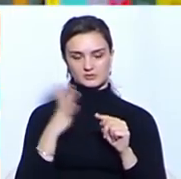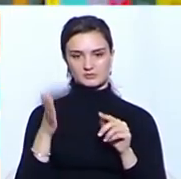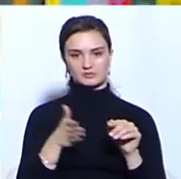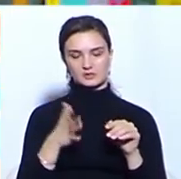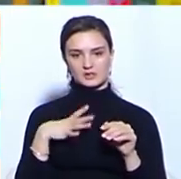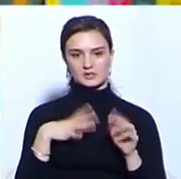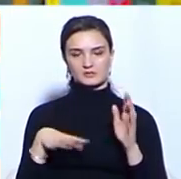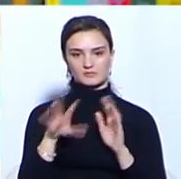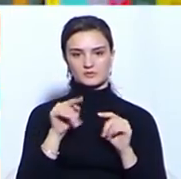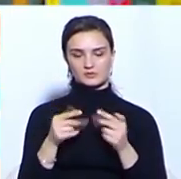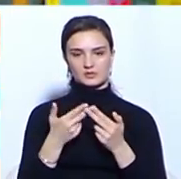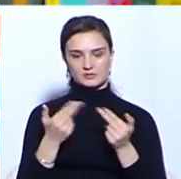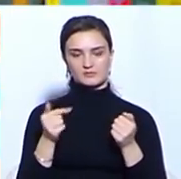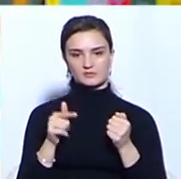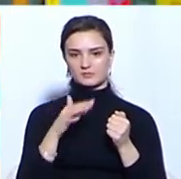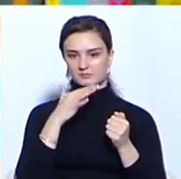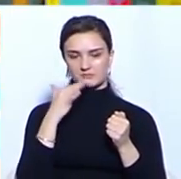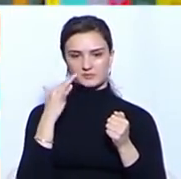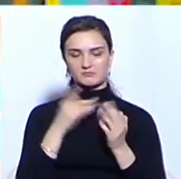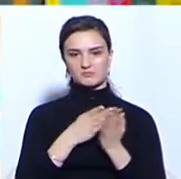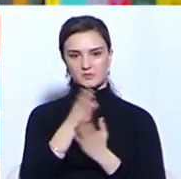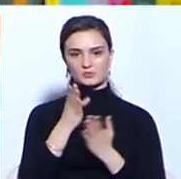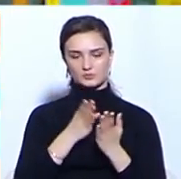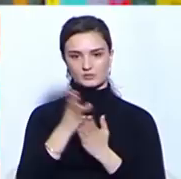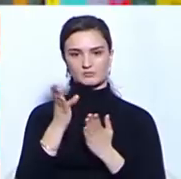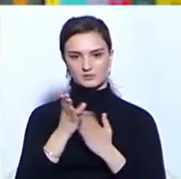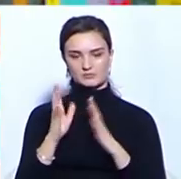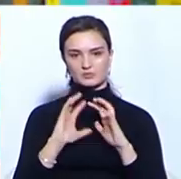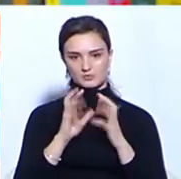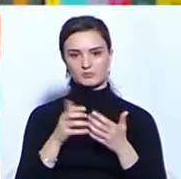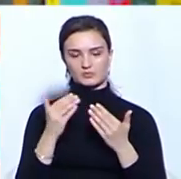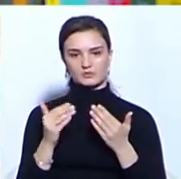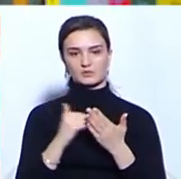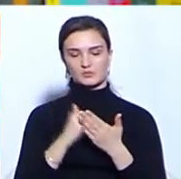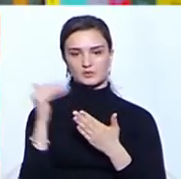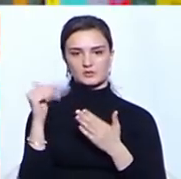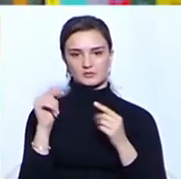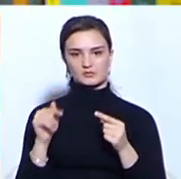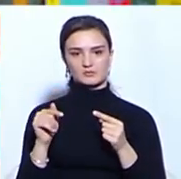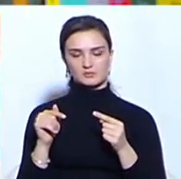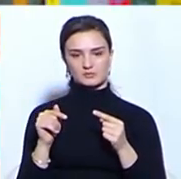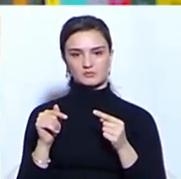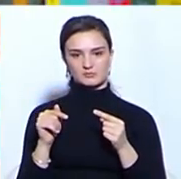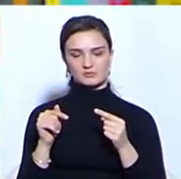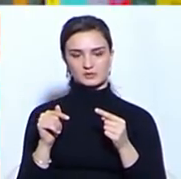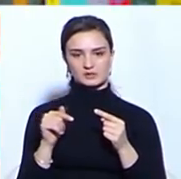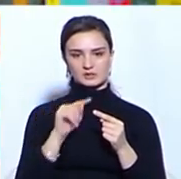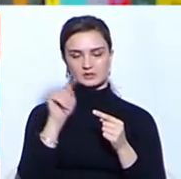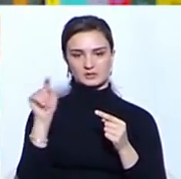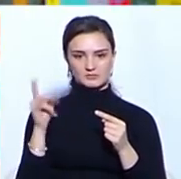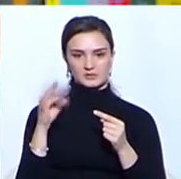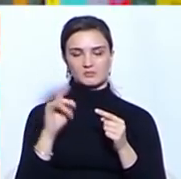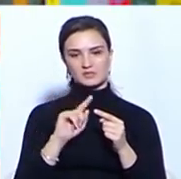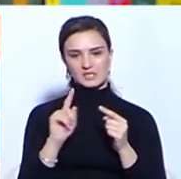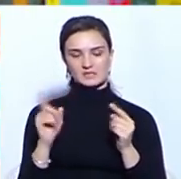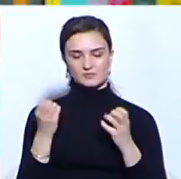რასაკვირველია საქართველო ბევრ მიმართულებით მსოფლიოს საუკეთესო კლინიკებთან ახლოსა, მაგრამ რაღაცებში